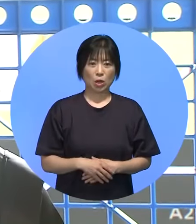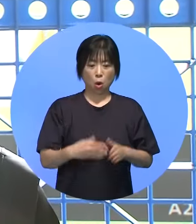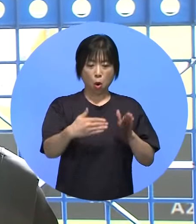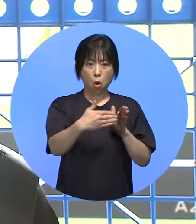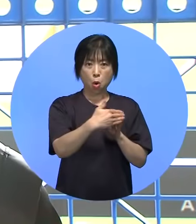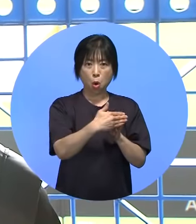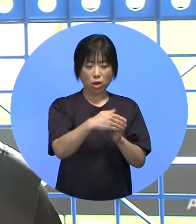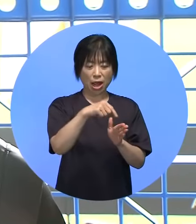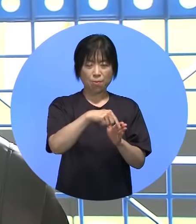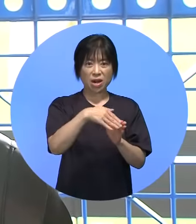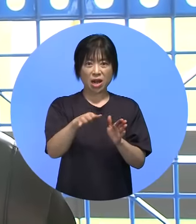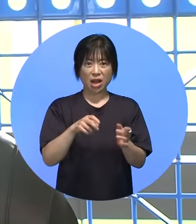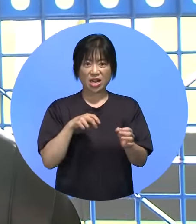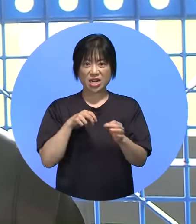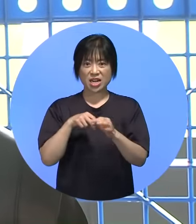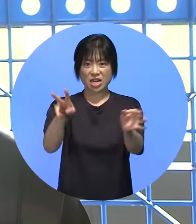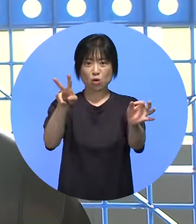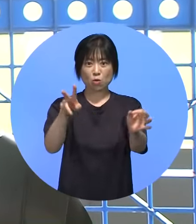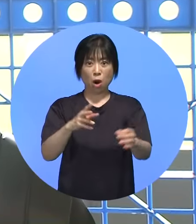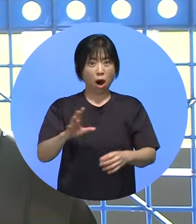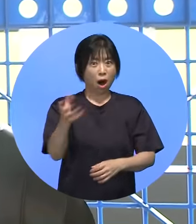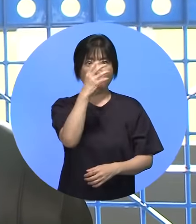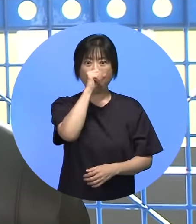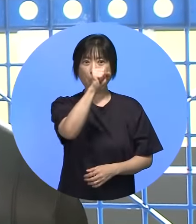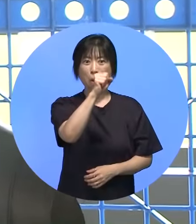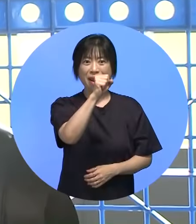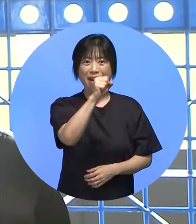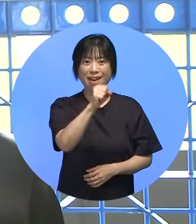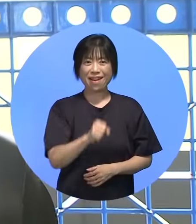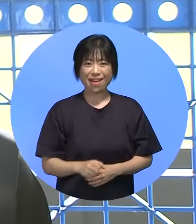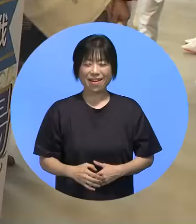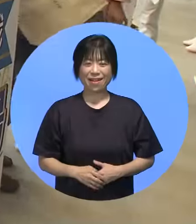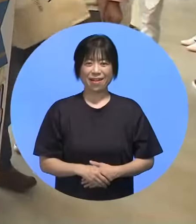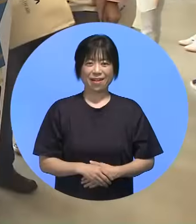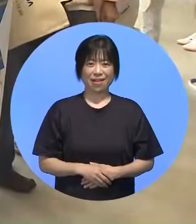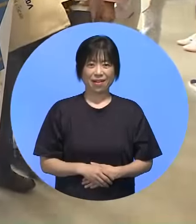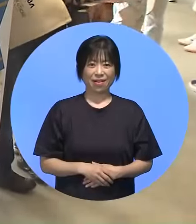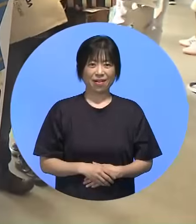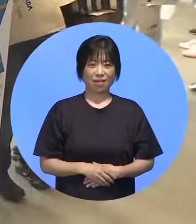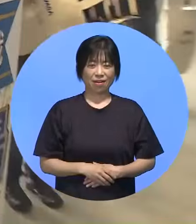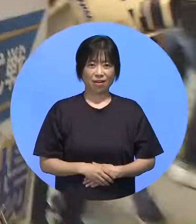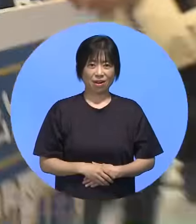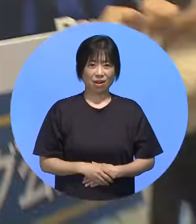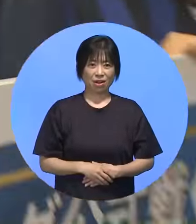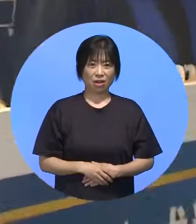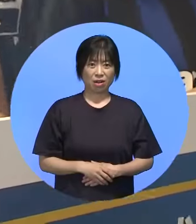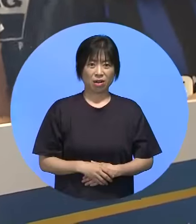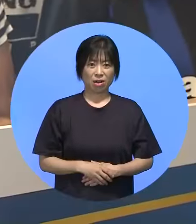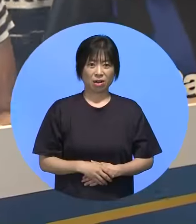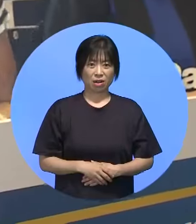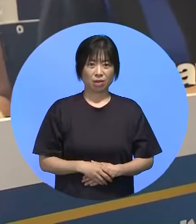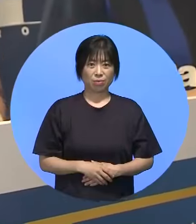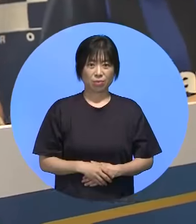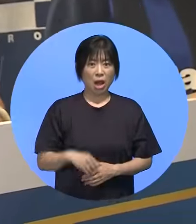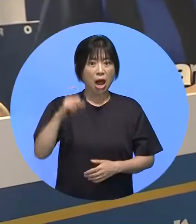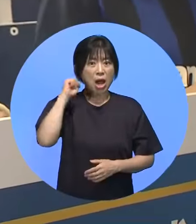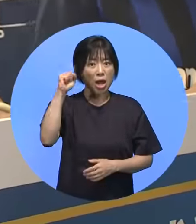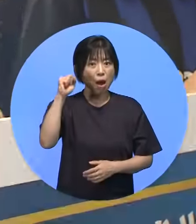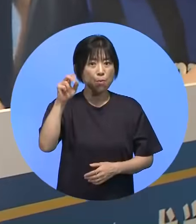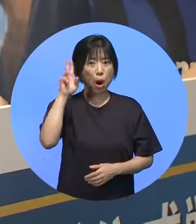コーナーキックとかけってきてがかっこいい佐々木分がガンバ大阪のファンになったきっかけ